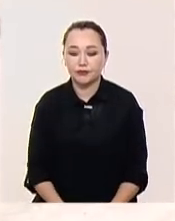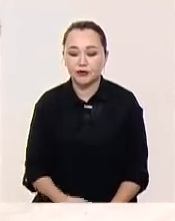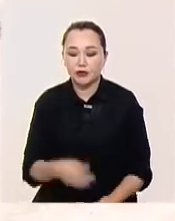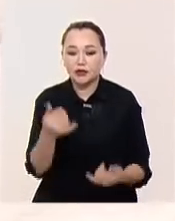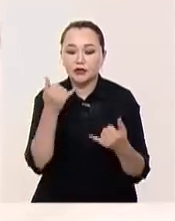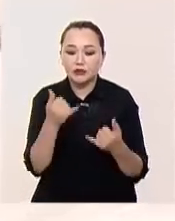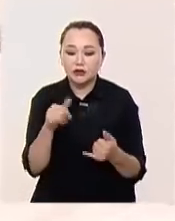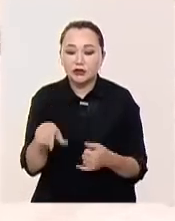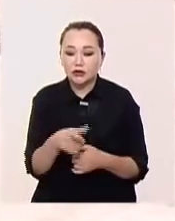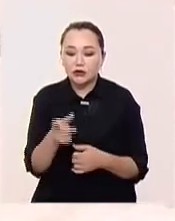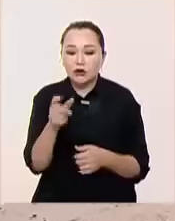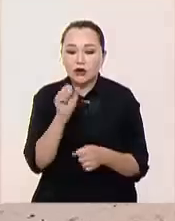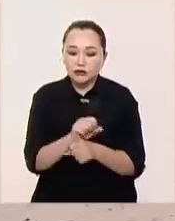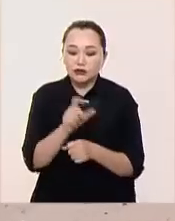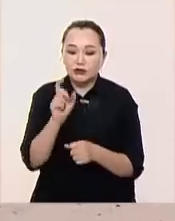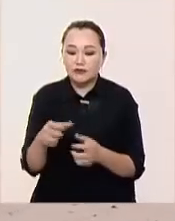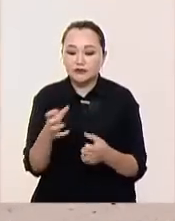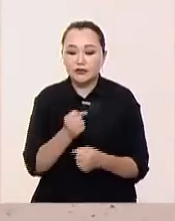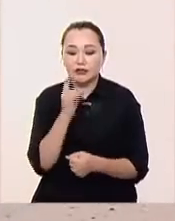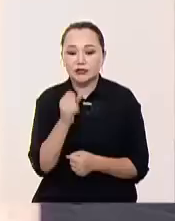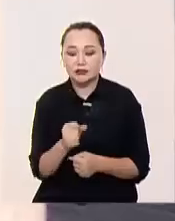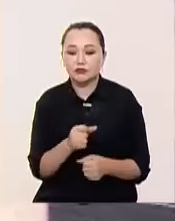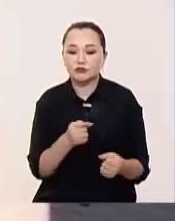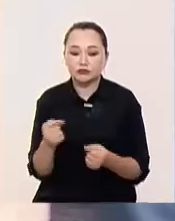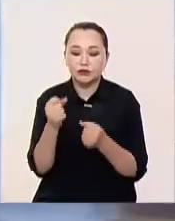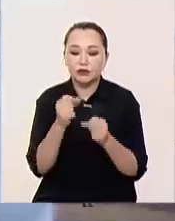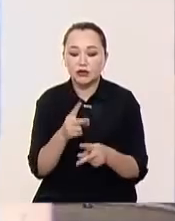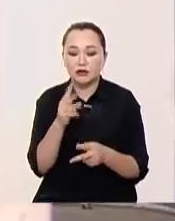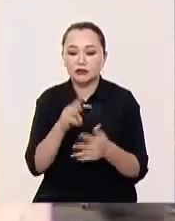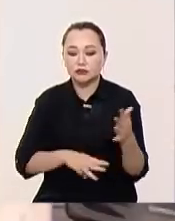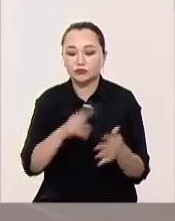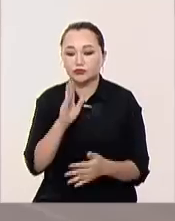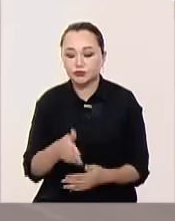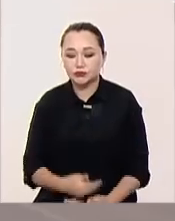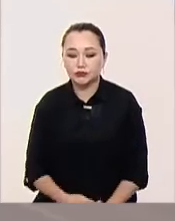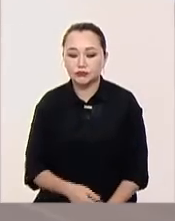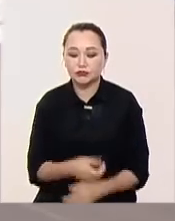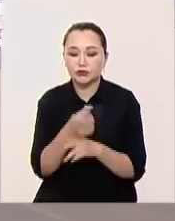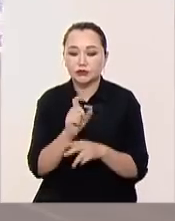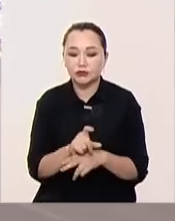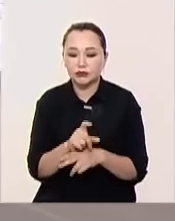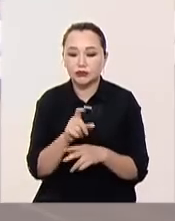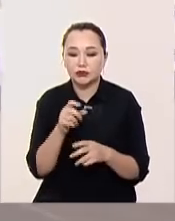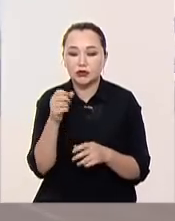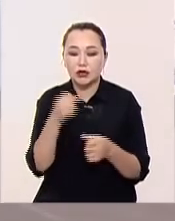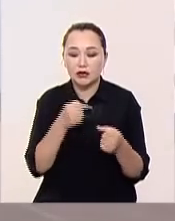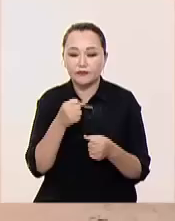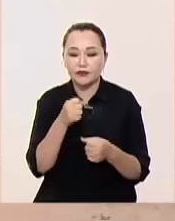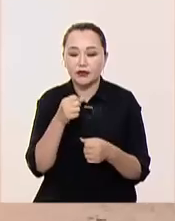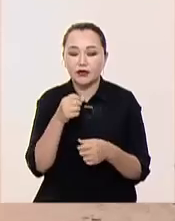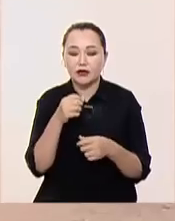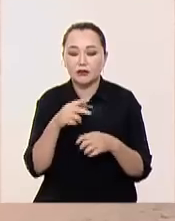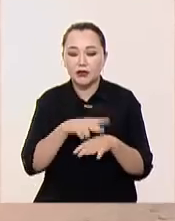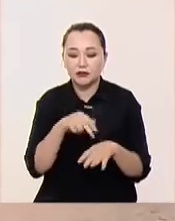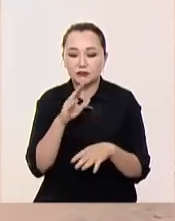Енді жол бойында тоқтай қалып адам әкететін такси жүргізушілері қалай жауапкершілікке тартылады? Бұл жерде автоэкипаж тұрып,